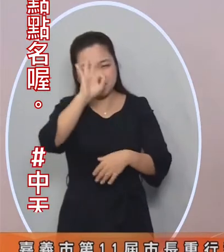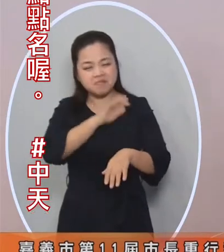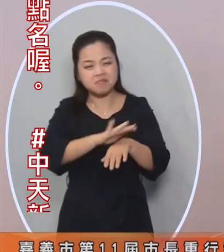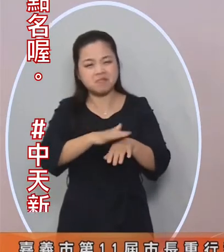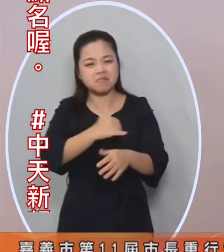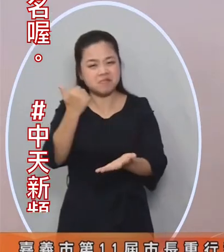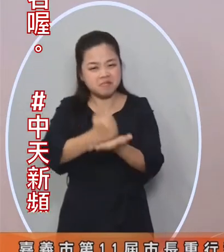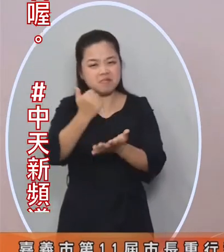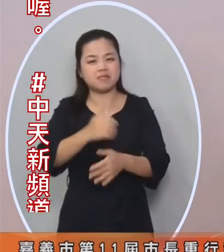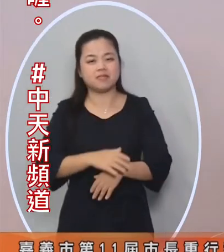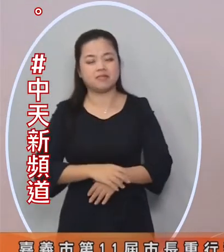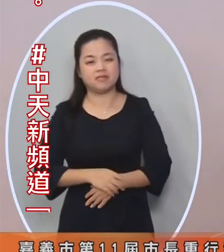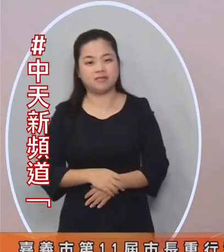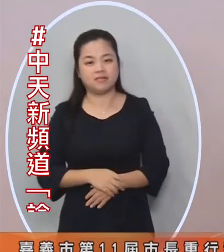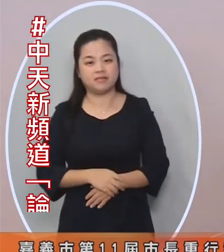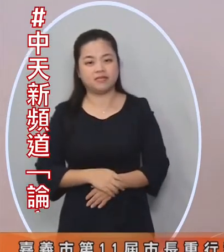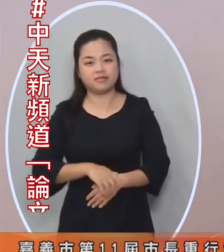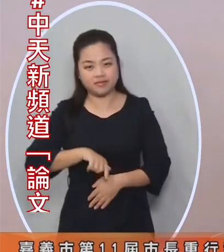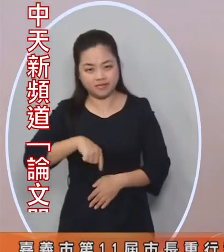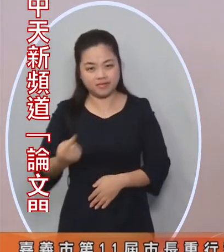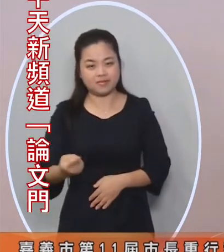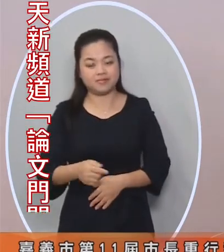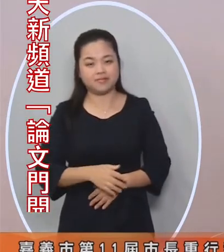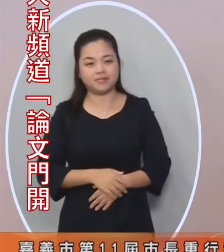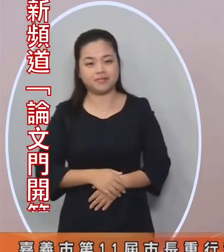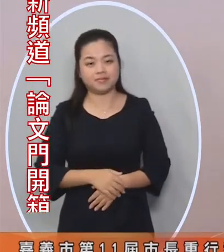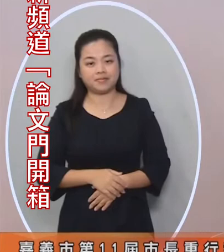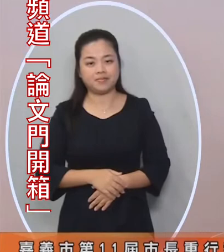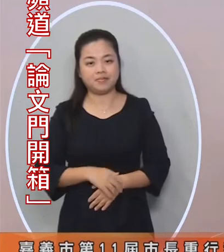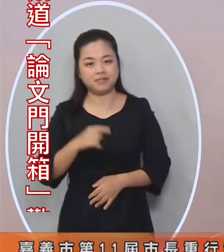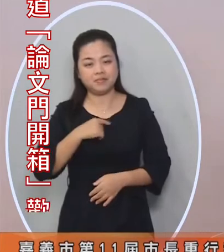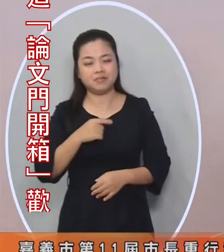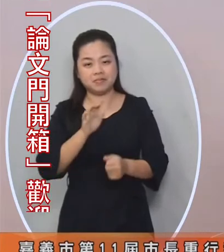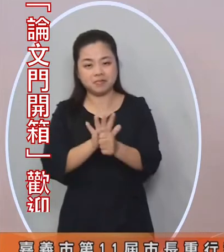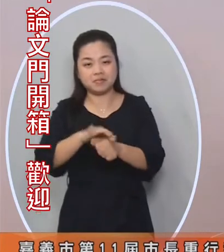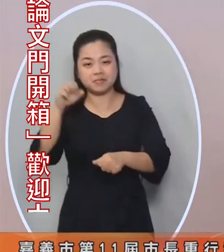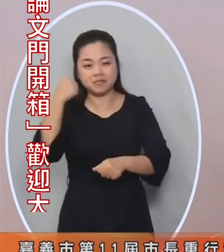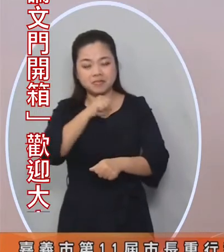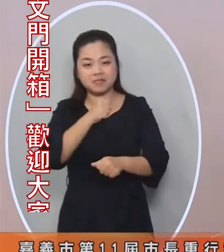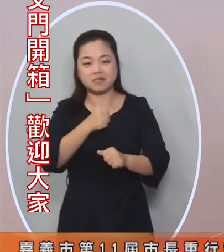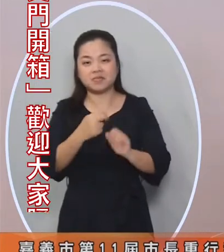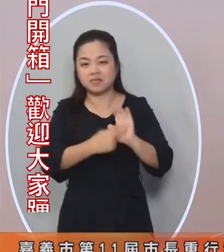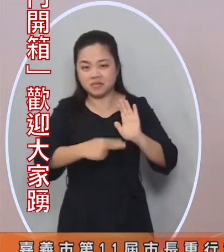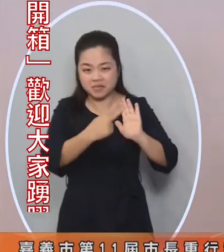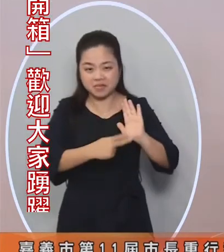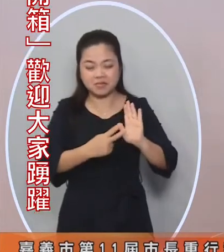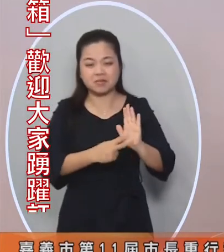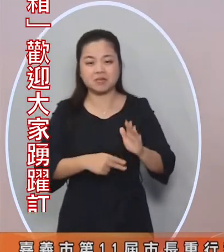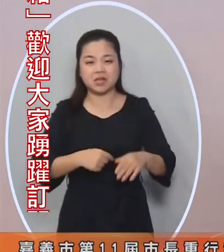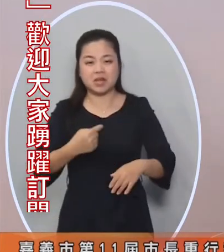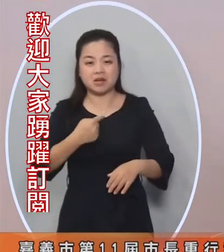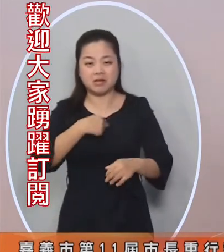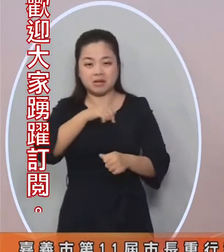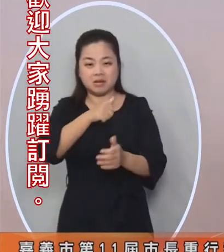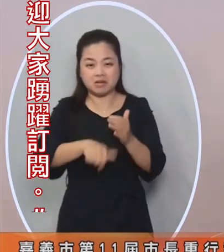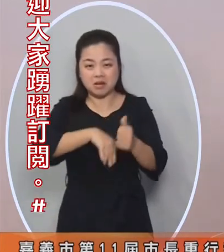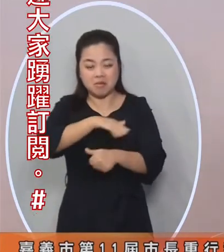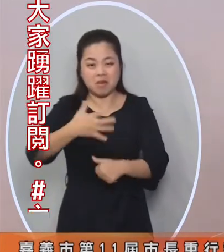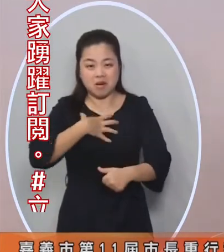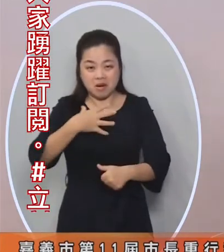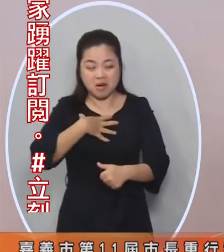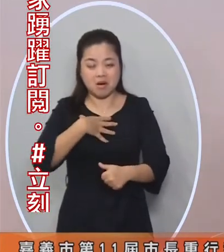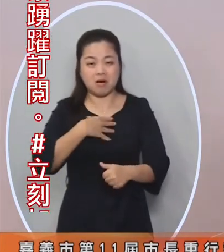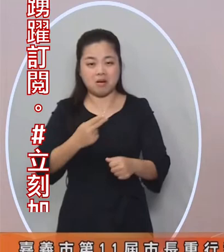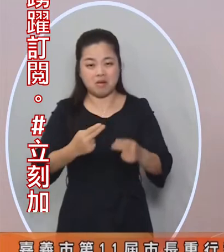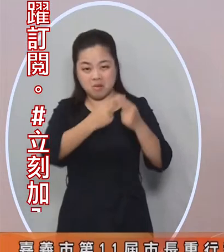吼、哦，啊，即嘛过来啦，我替台湾讲话咧，用生命冒着生命危险，